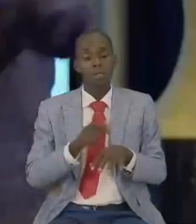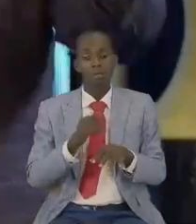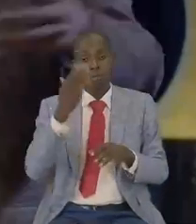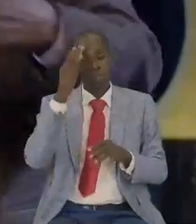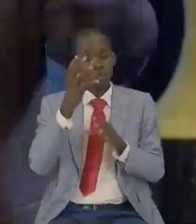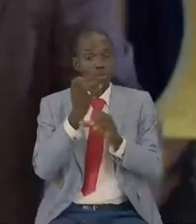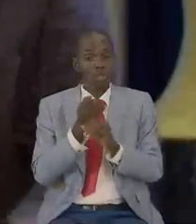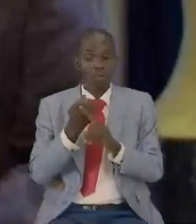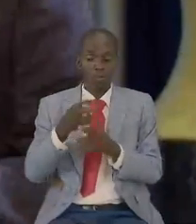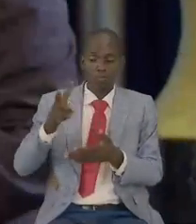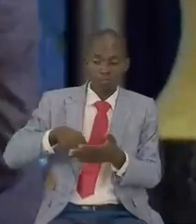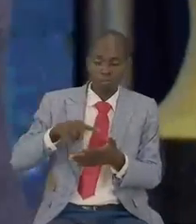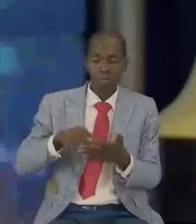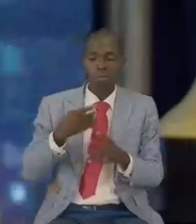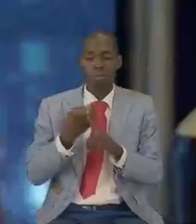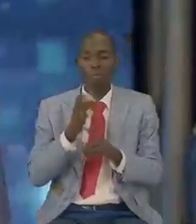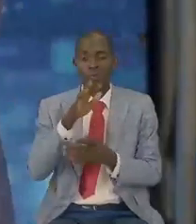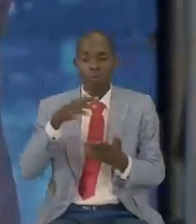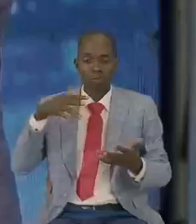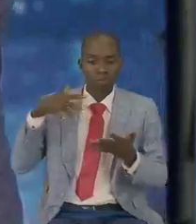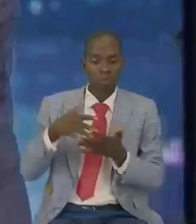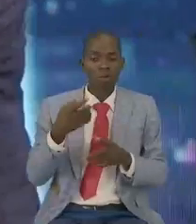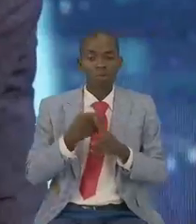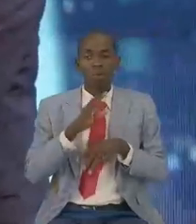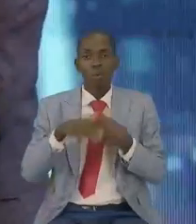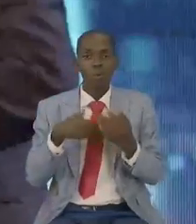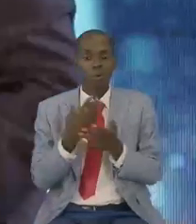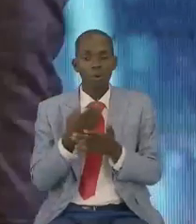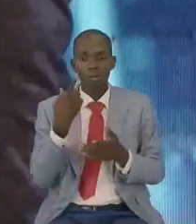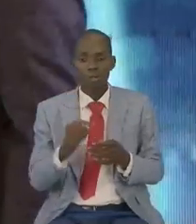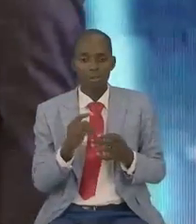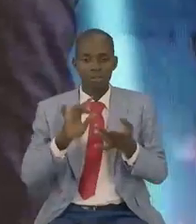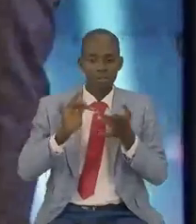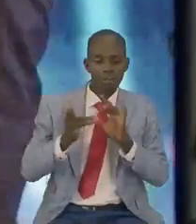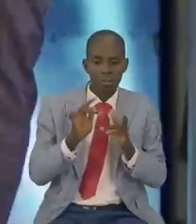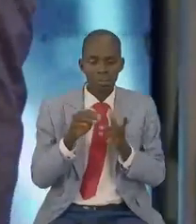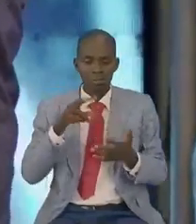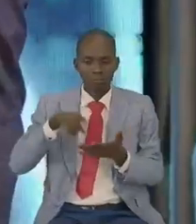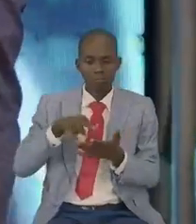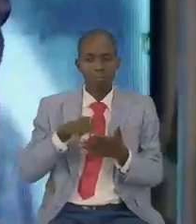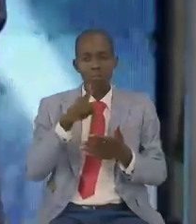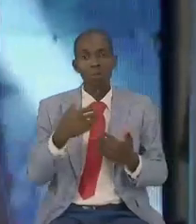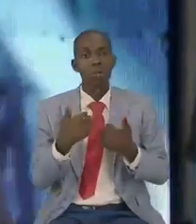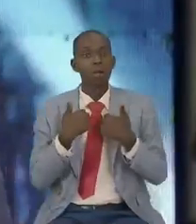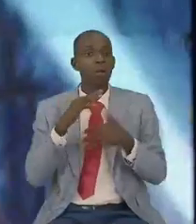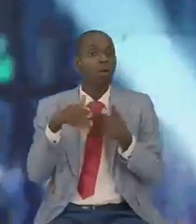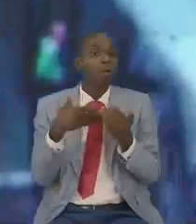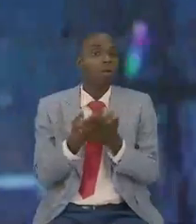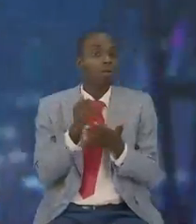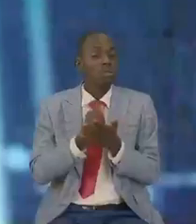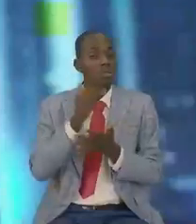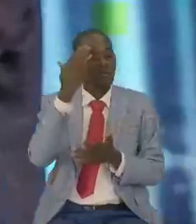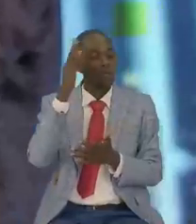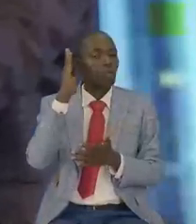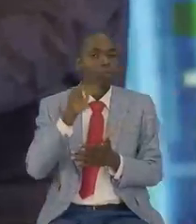les études que tu fais là, toutes les études sur Internet que tu fais là, tout cela ne va pas te connecter